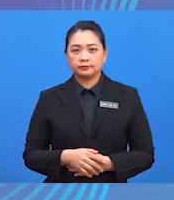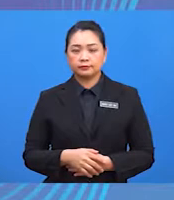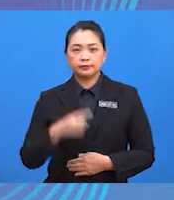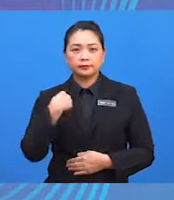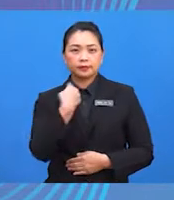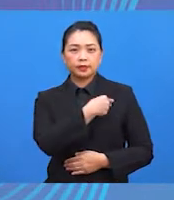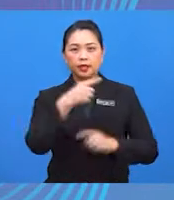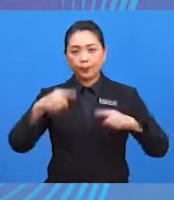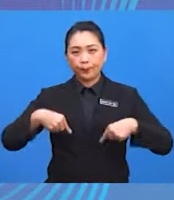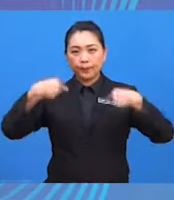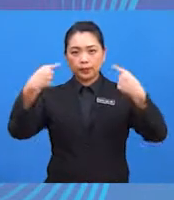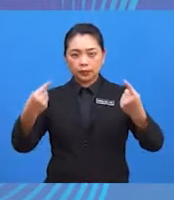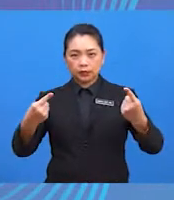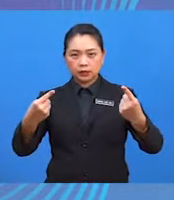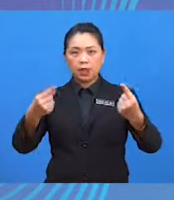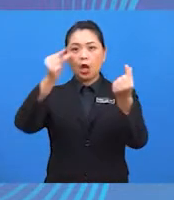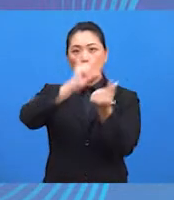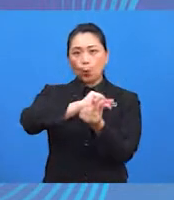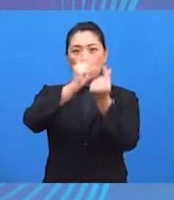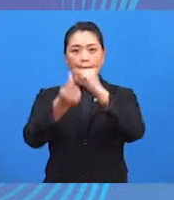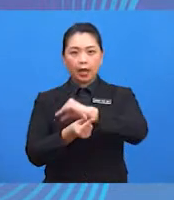Kita pergi kepada gubahan warna.